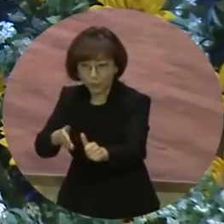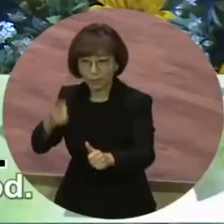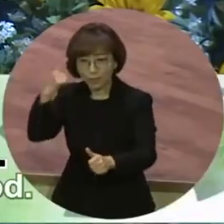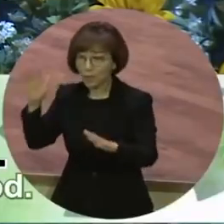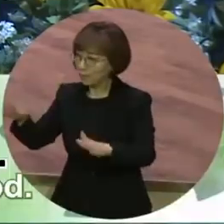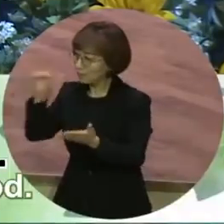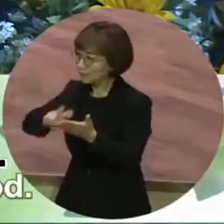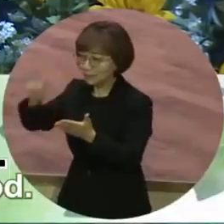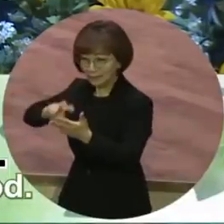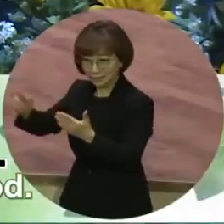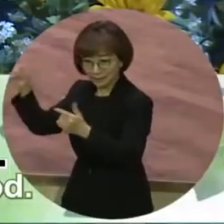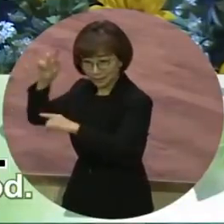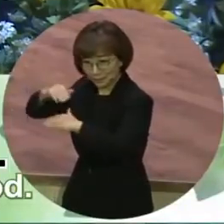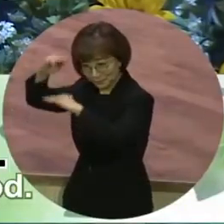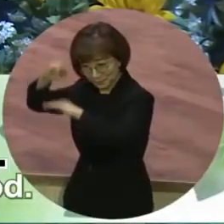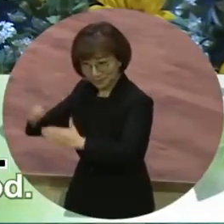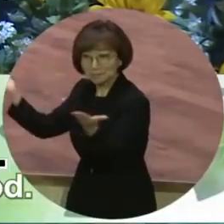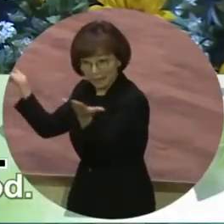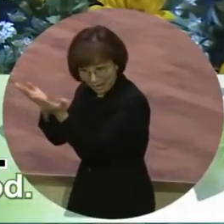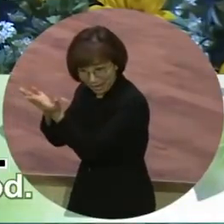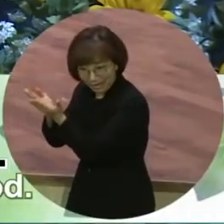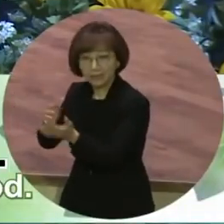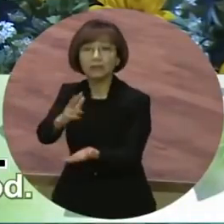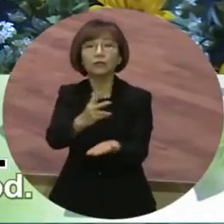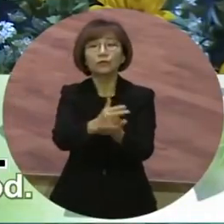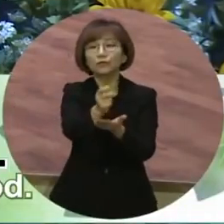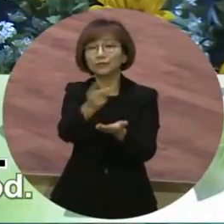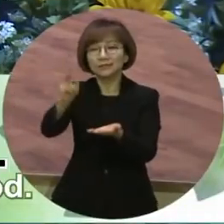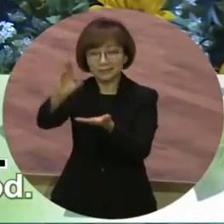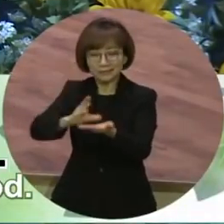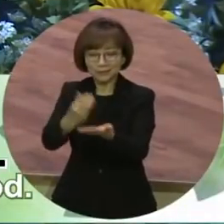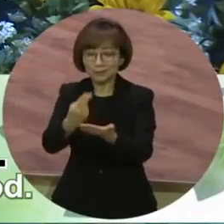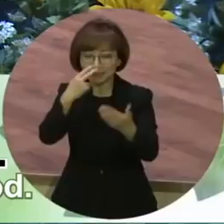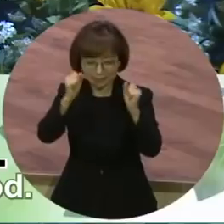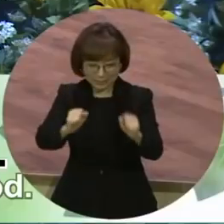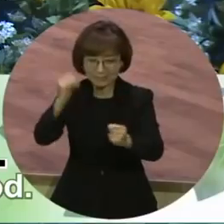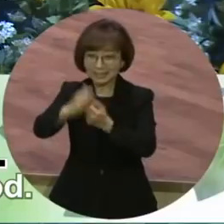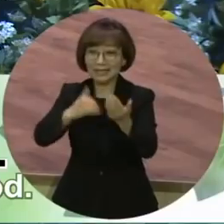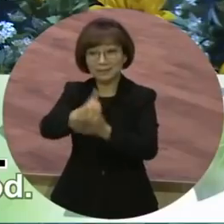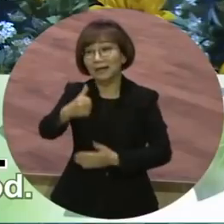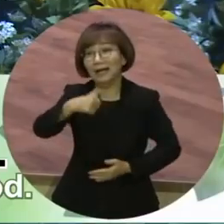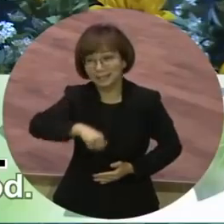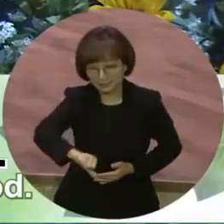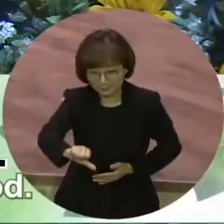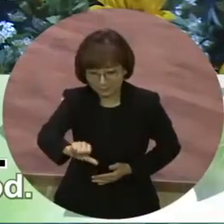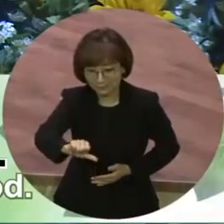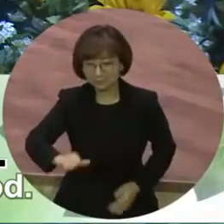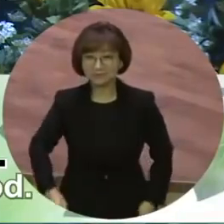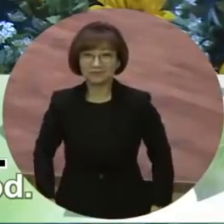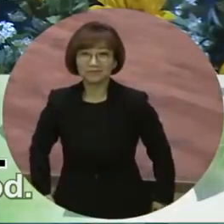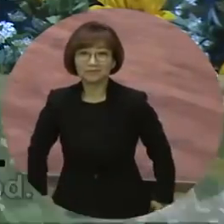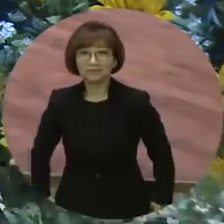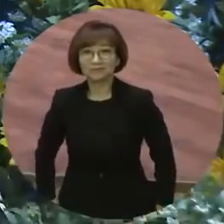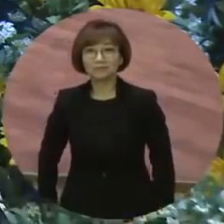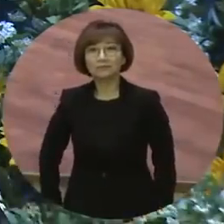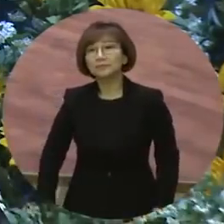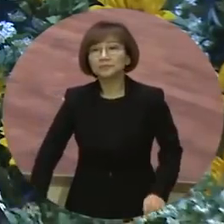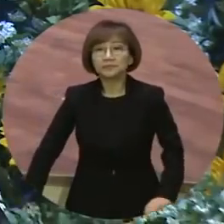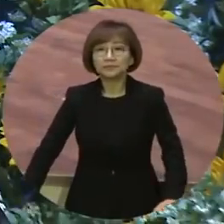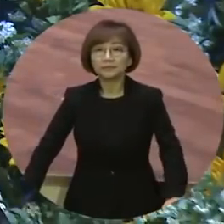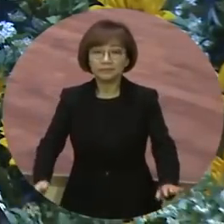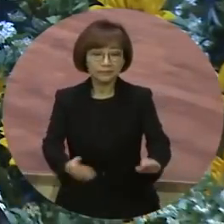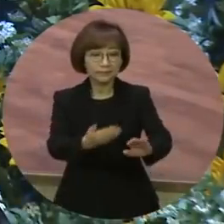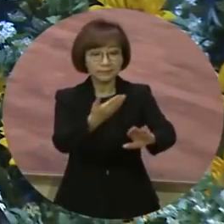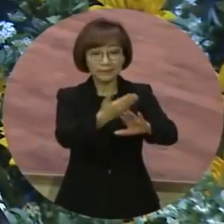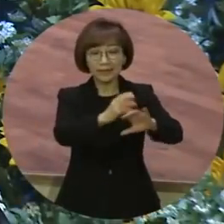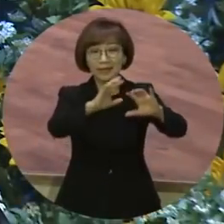신앙 고백합니다. 주는 그리스도시요 살아계신 하나님의 아들이십니다. 아멘. 해외